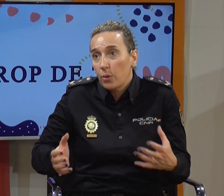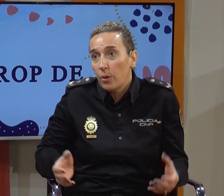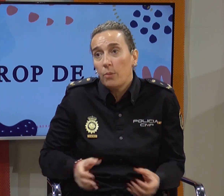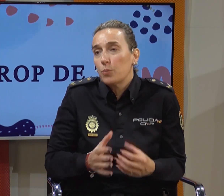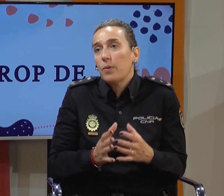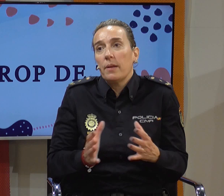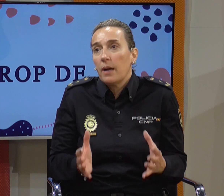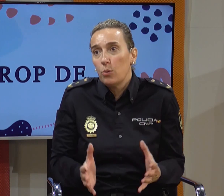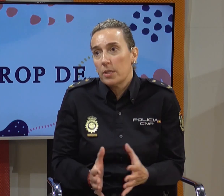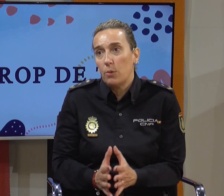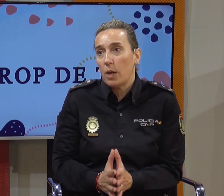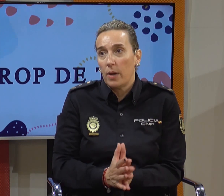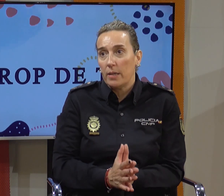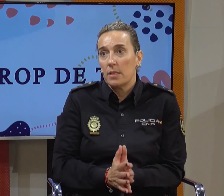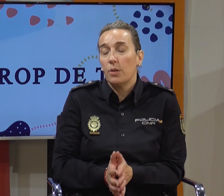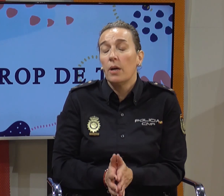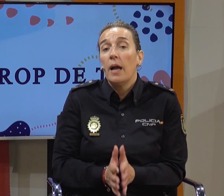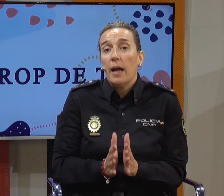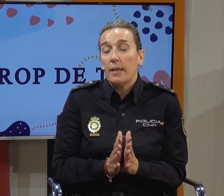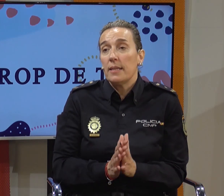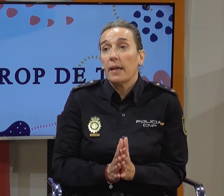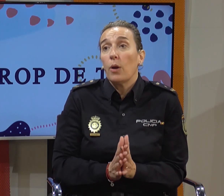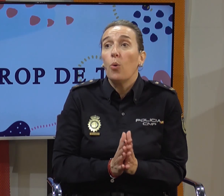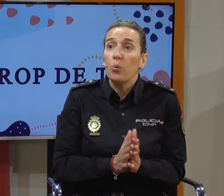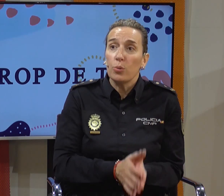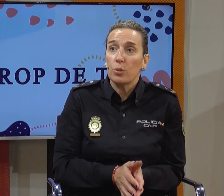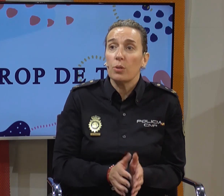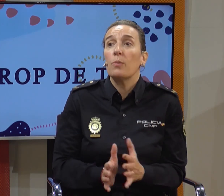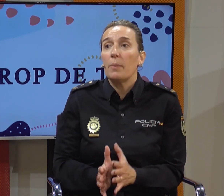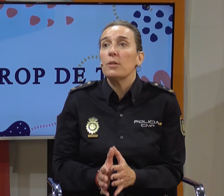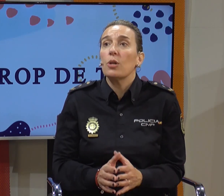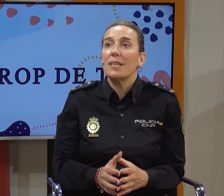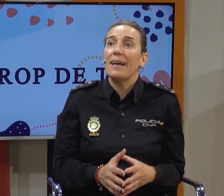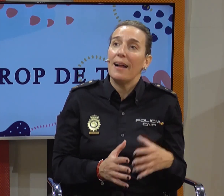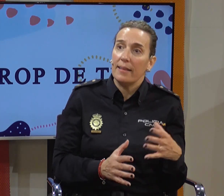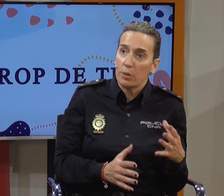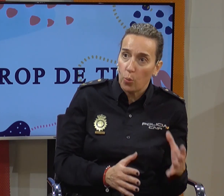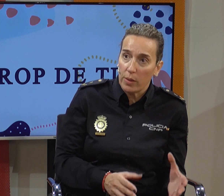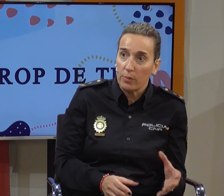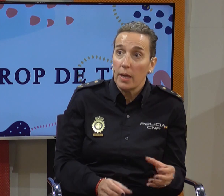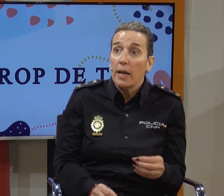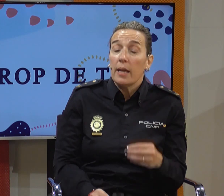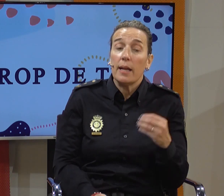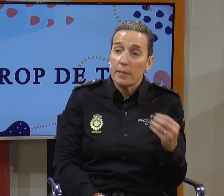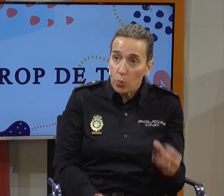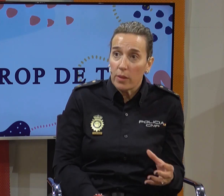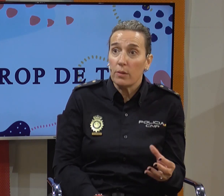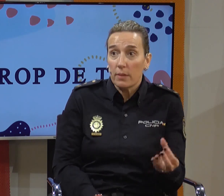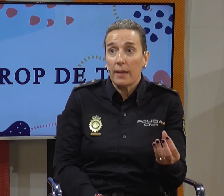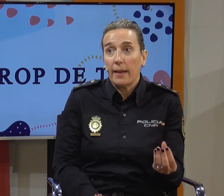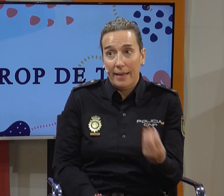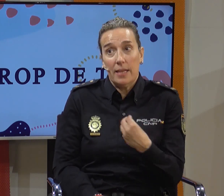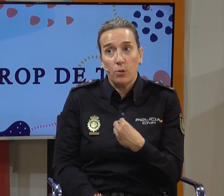o no, mos poden causar una lesió. Així que un hurto normalment sol ser al descuido. I al